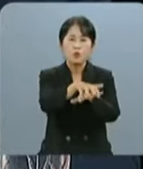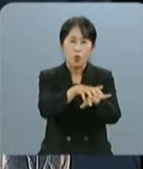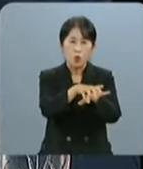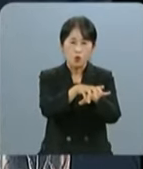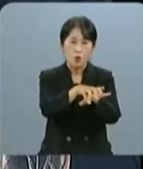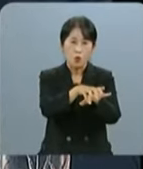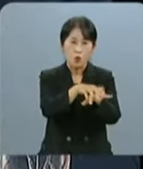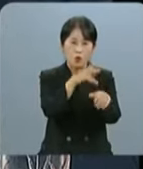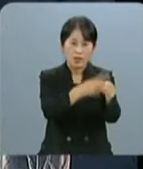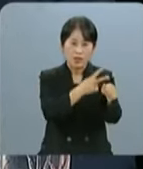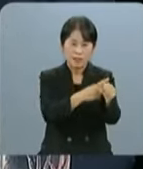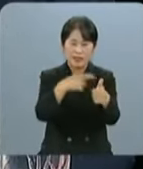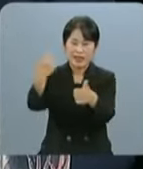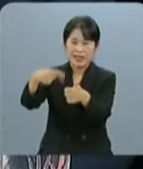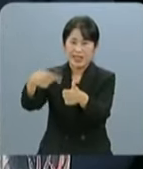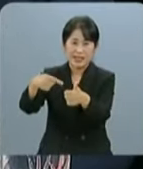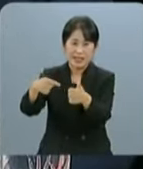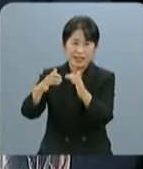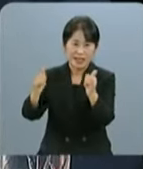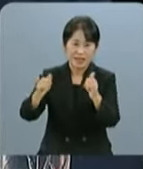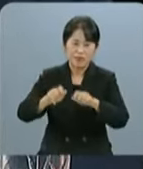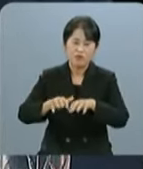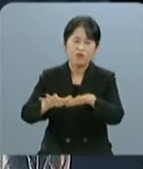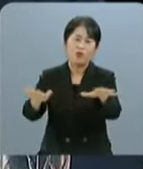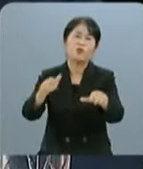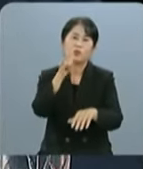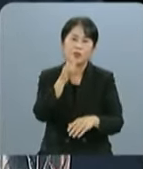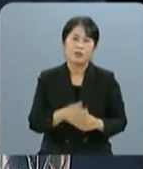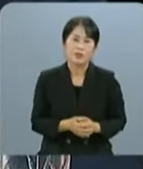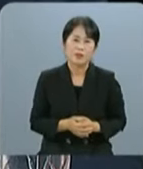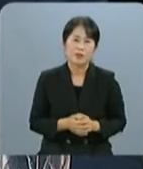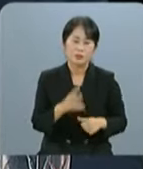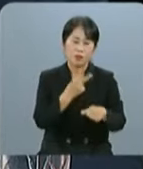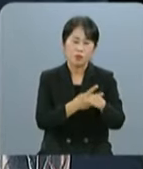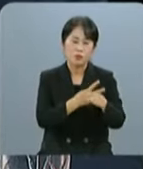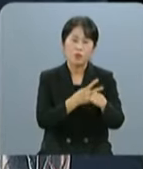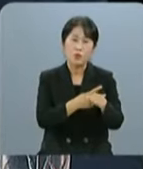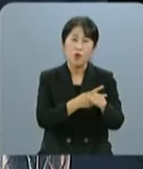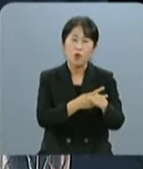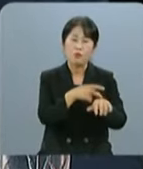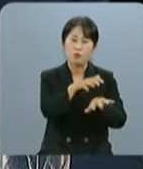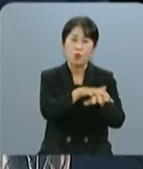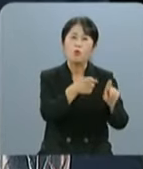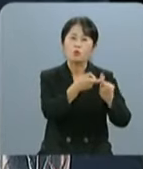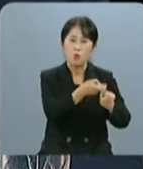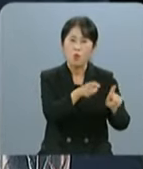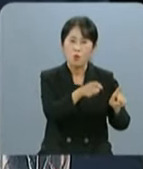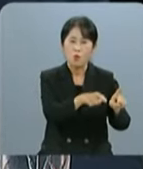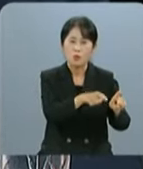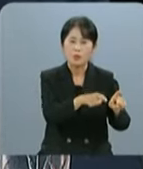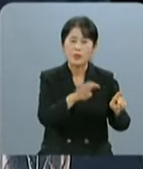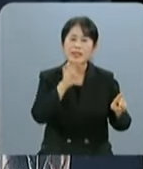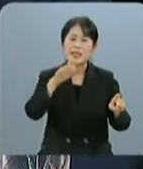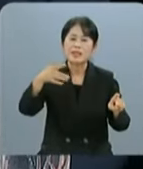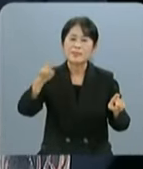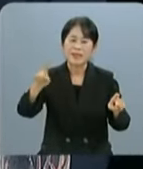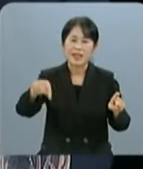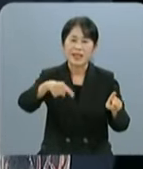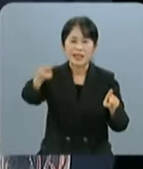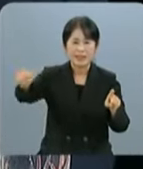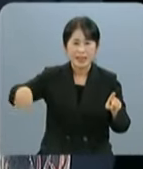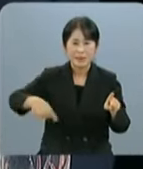받으신 분들이 한국 사회의 중추가 됐고 했습니다. 그래서 우리 당이 언제나 40대